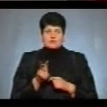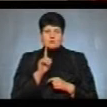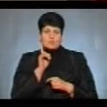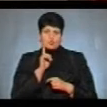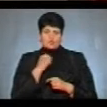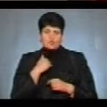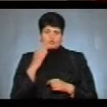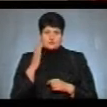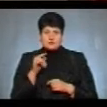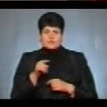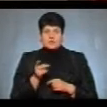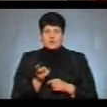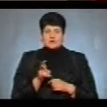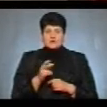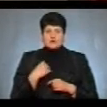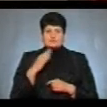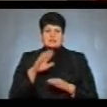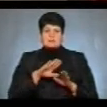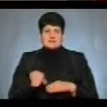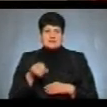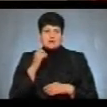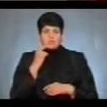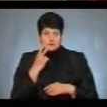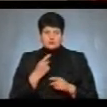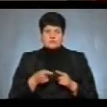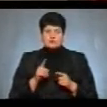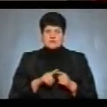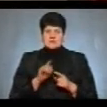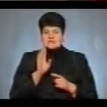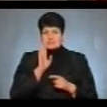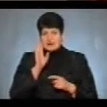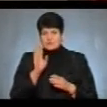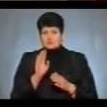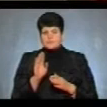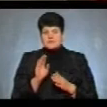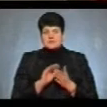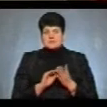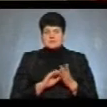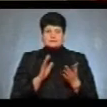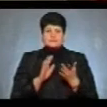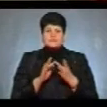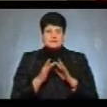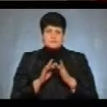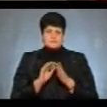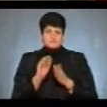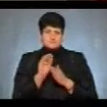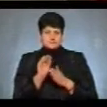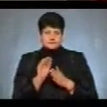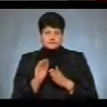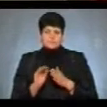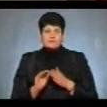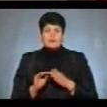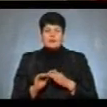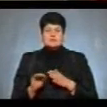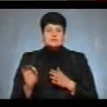як показує практика, вони ходять голосувати після обіду. Ми про це зранку, скажімо так, написали в соцмережах, і відповідно вдалося